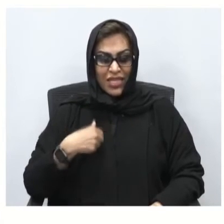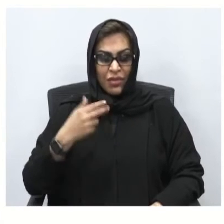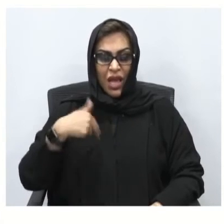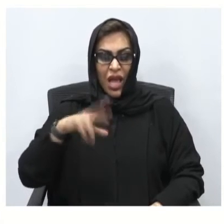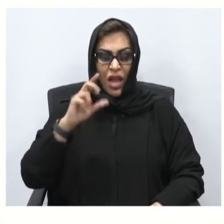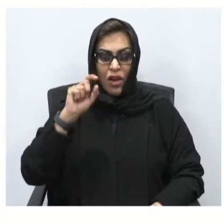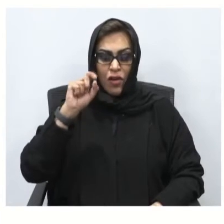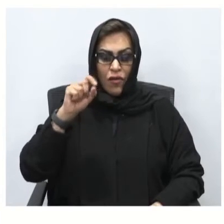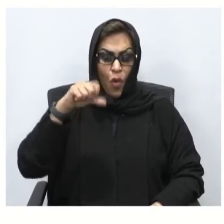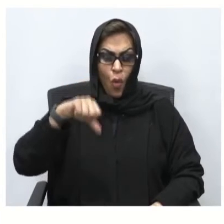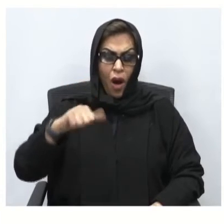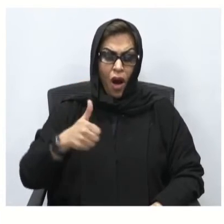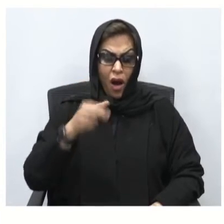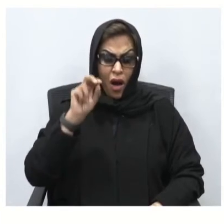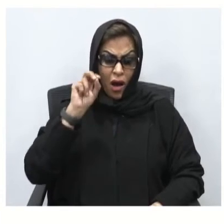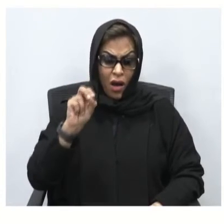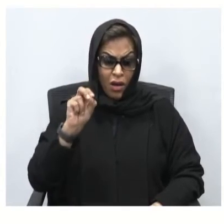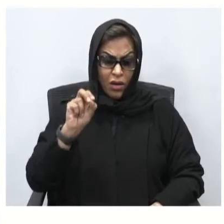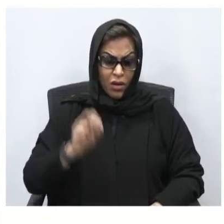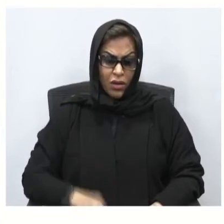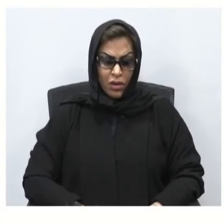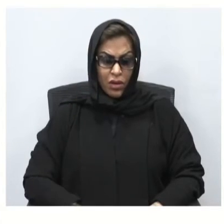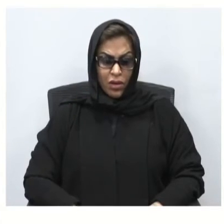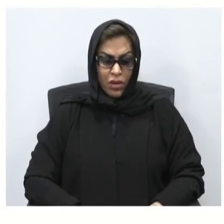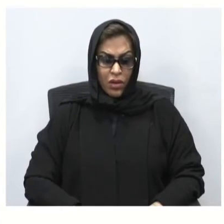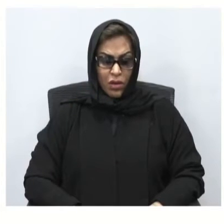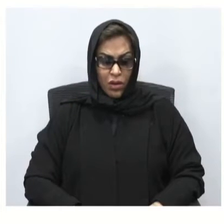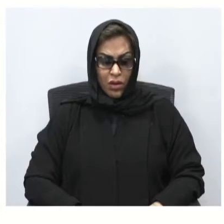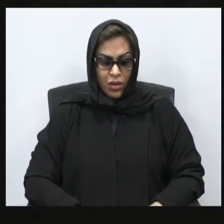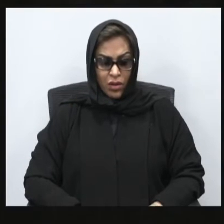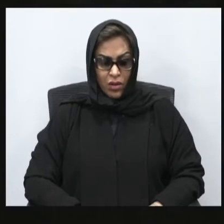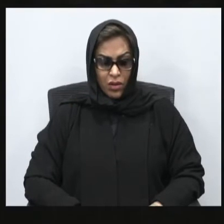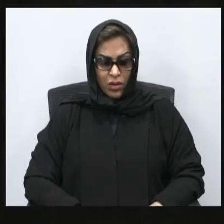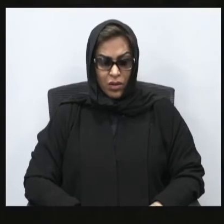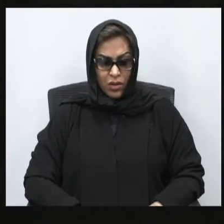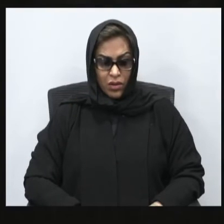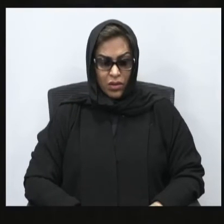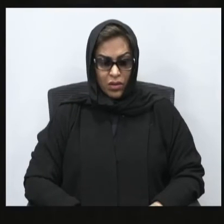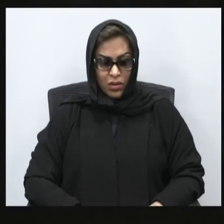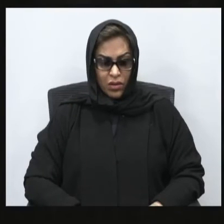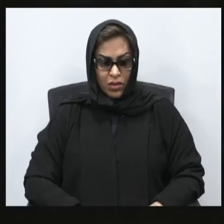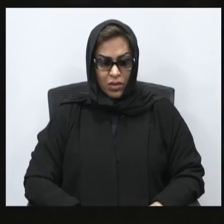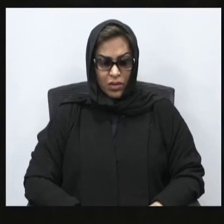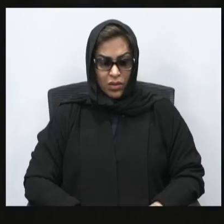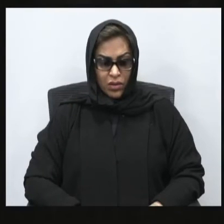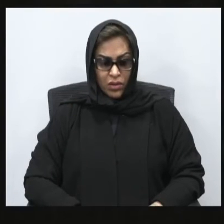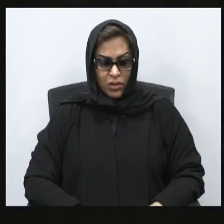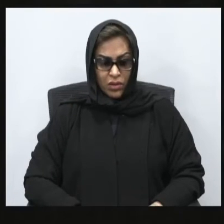اللهاه لمنع الصمام من دخول ل الطعام وبالتالي يستمر بالشها الى ان يبدا